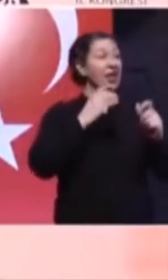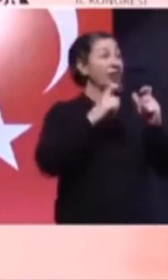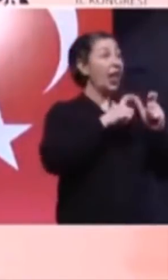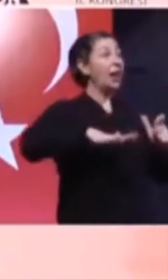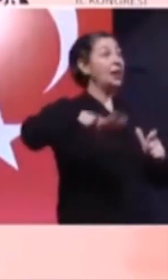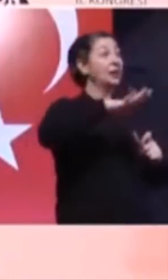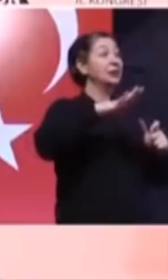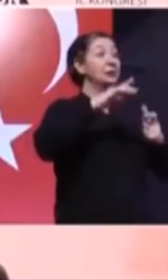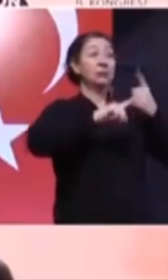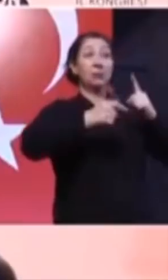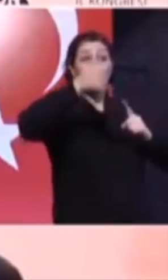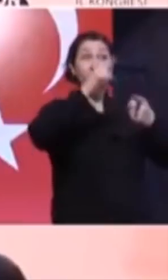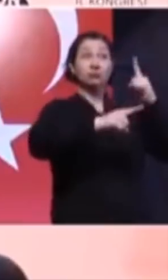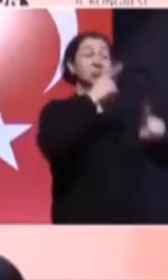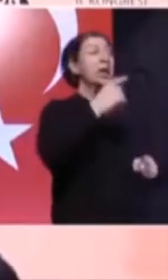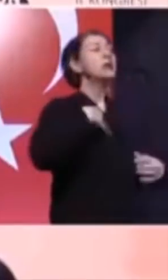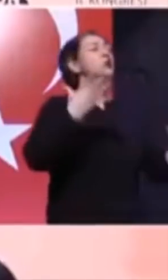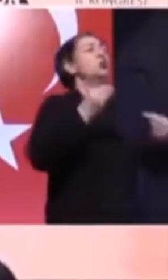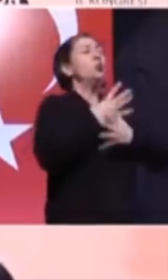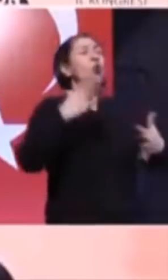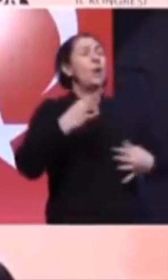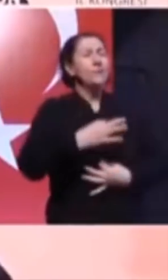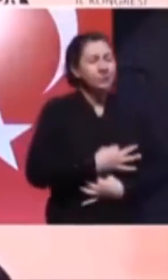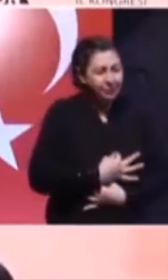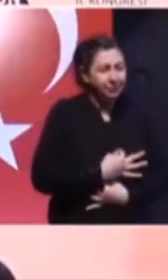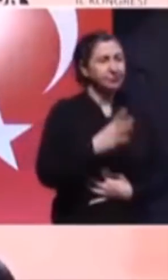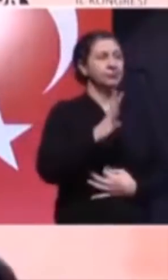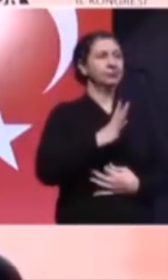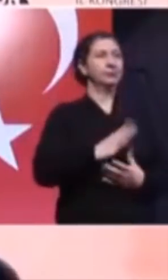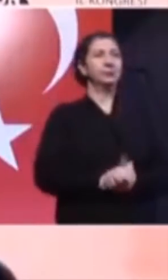Sayın Kemal Kılıçdaroğlu'na minnet duyuyorum.